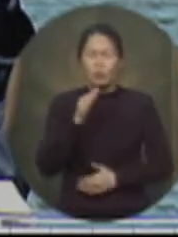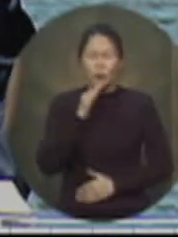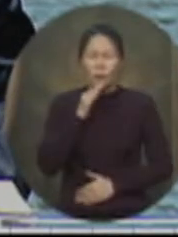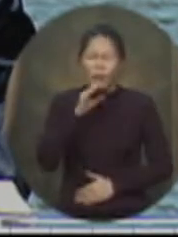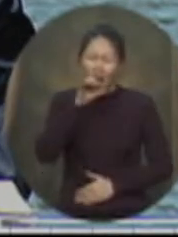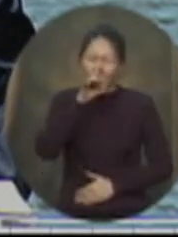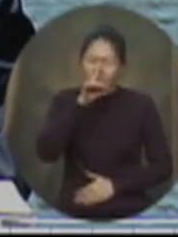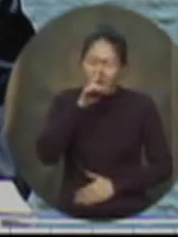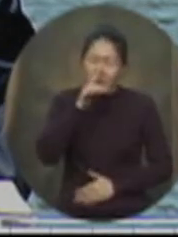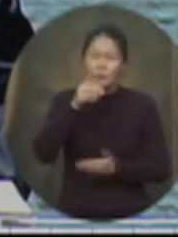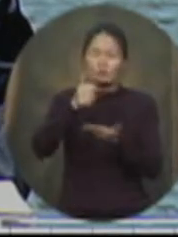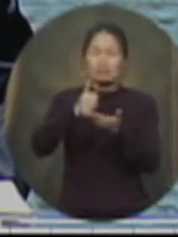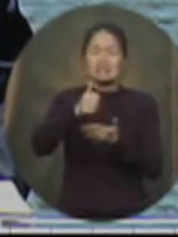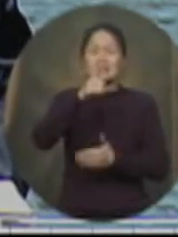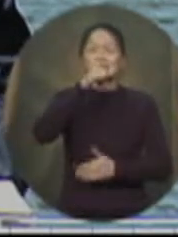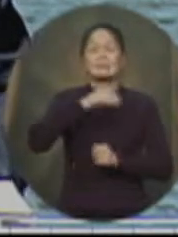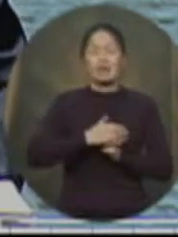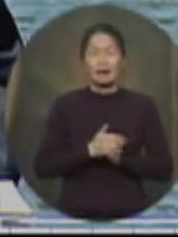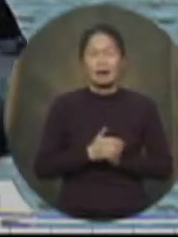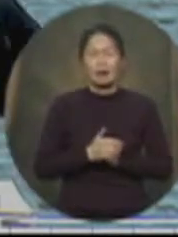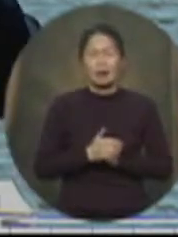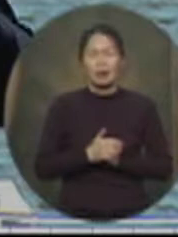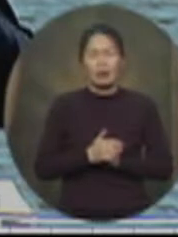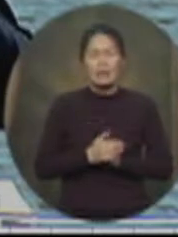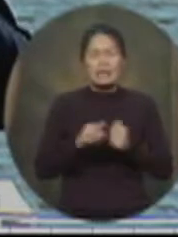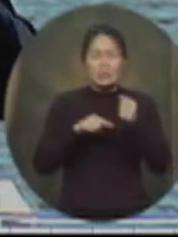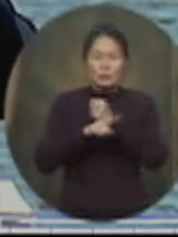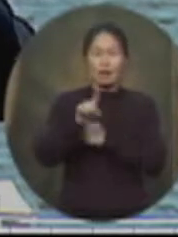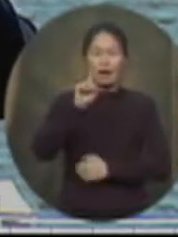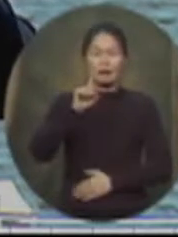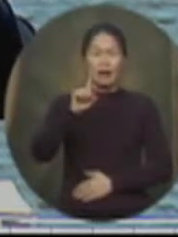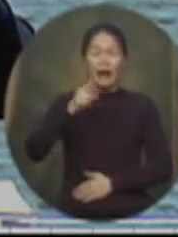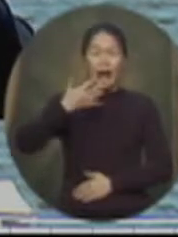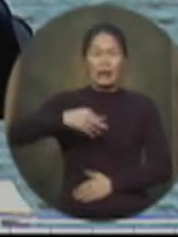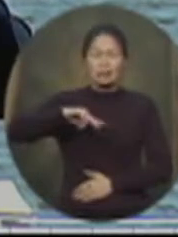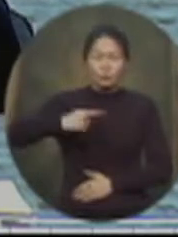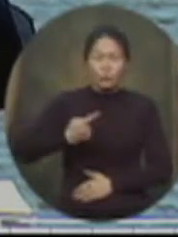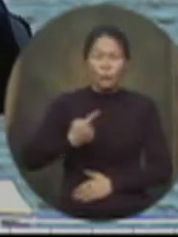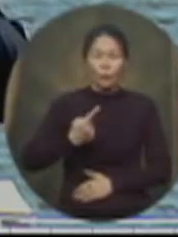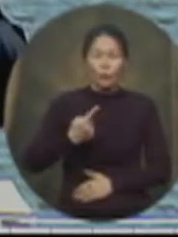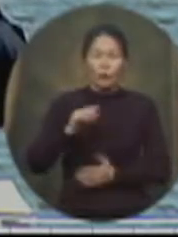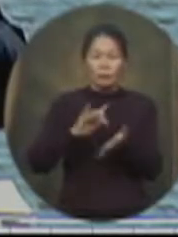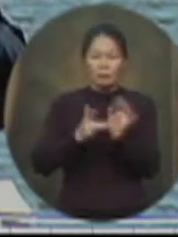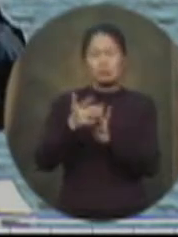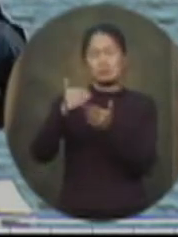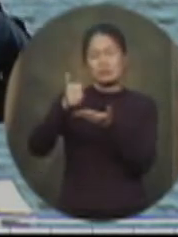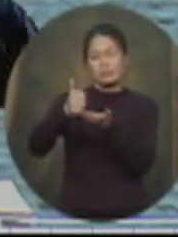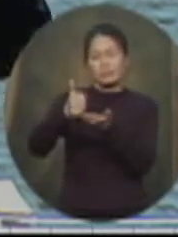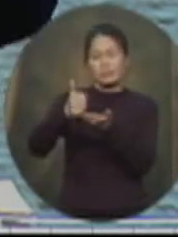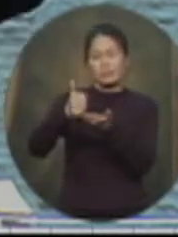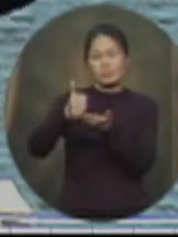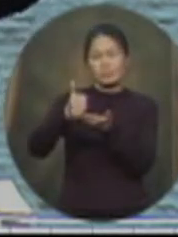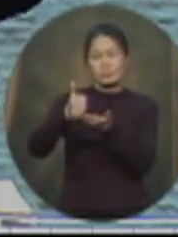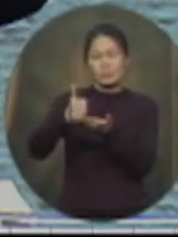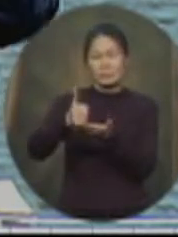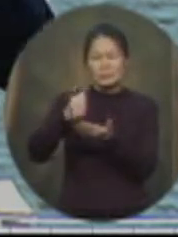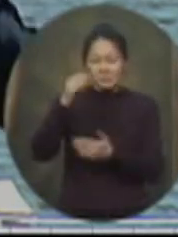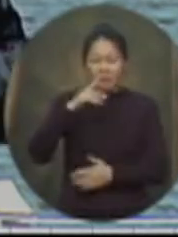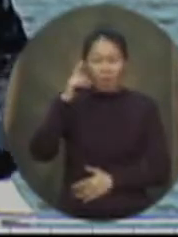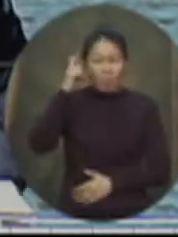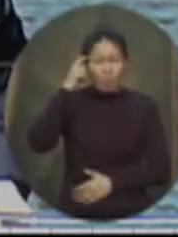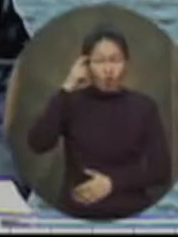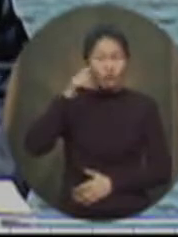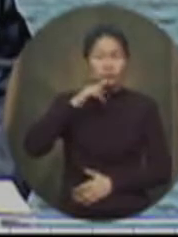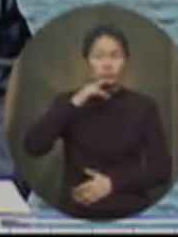안된다는 분이 계십니다 이유는 않아요 아직도 예수님을 그냥 머리로 들어서